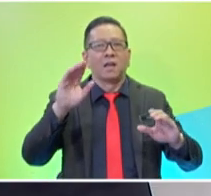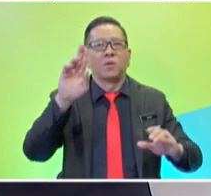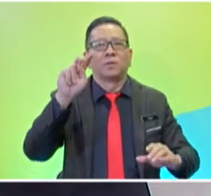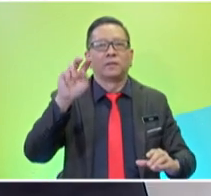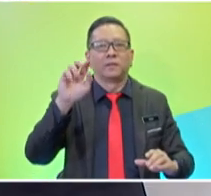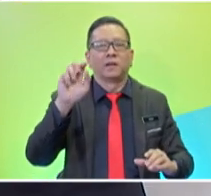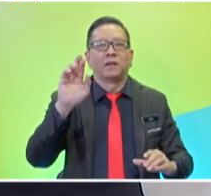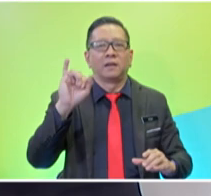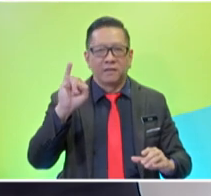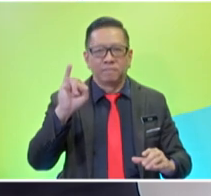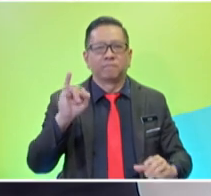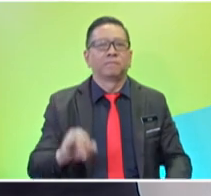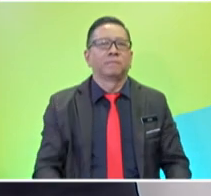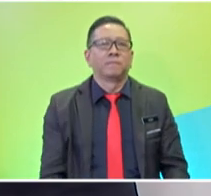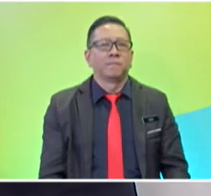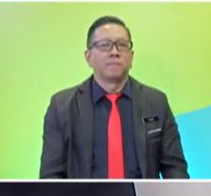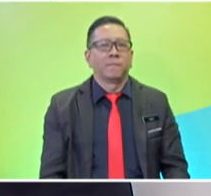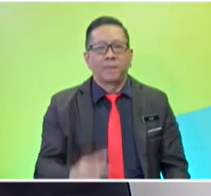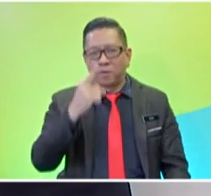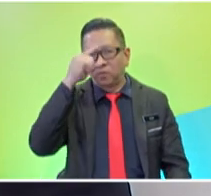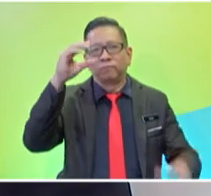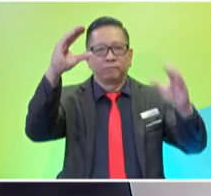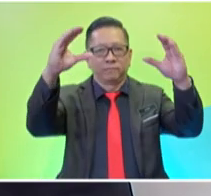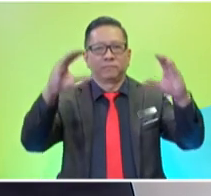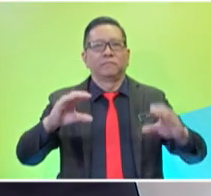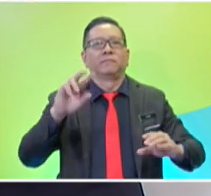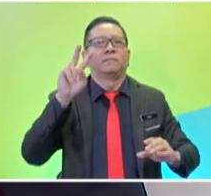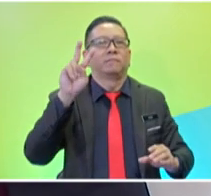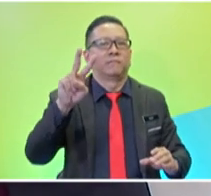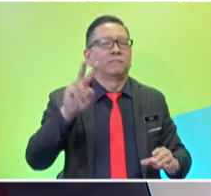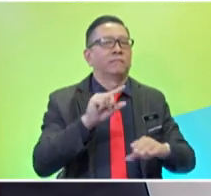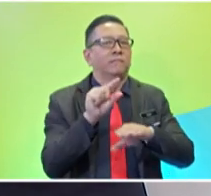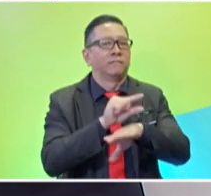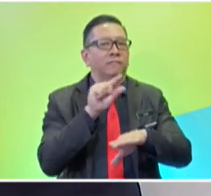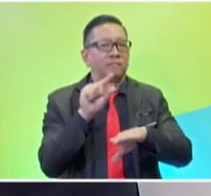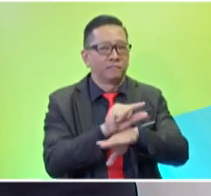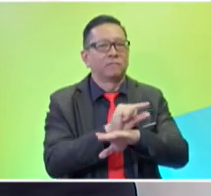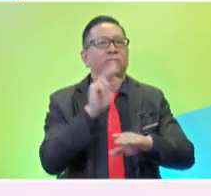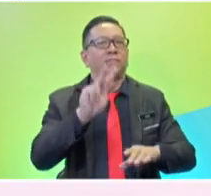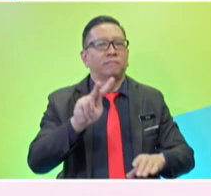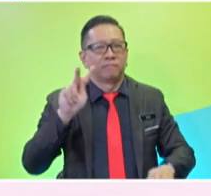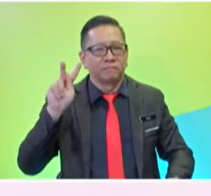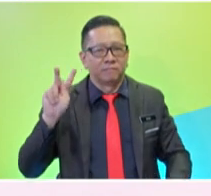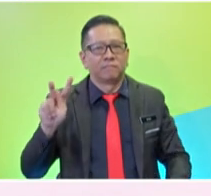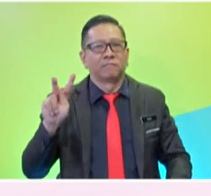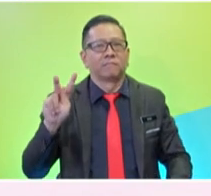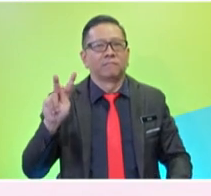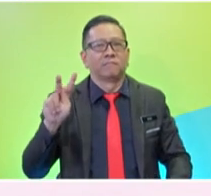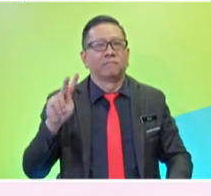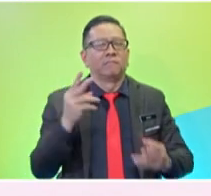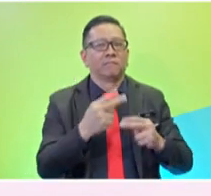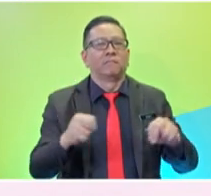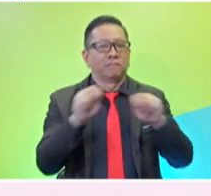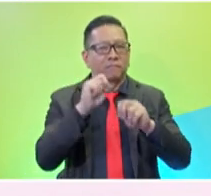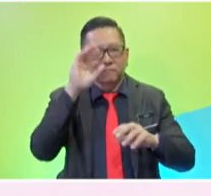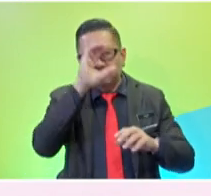yang kedua kita akan bagaimana kita nak gunakan kaidah kadari dibagi mencari nilai yang tidak